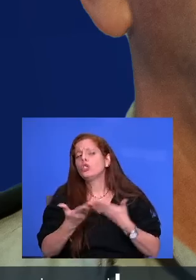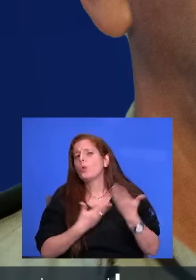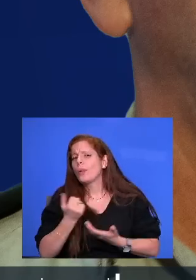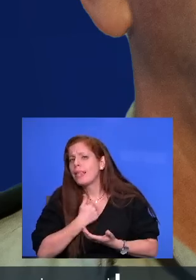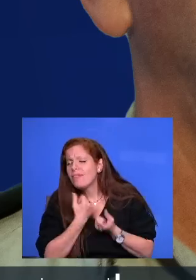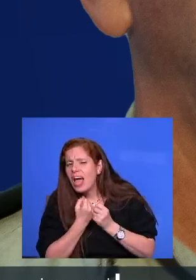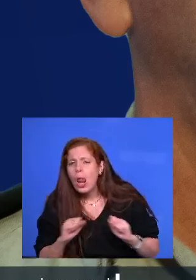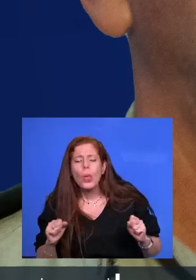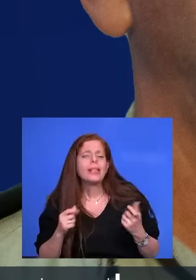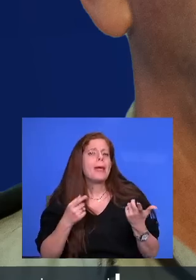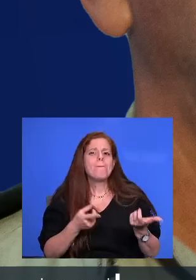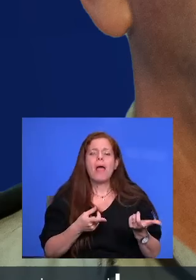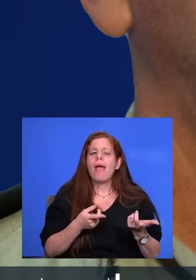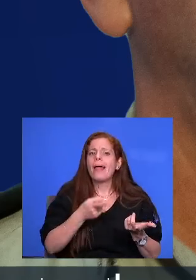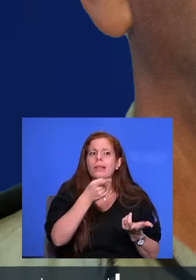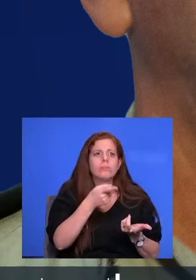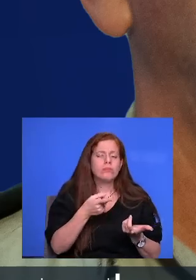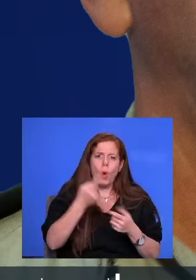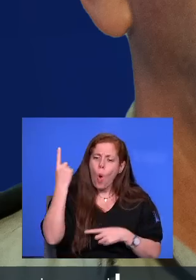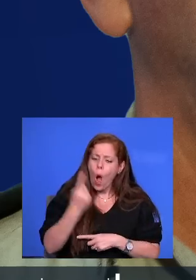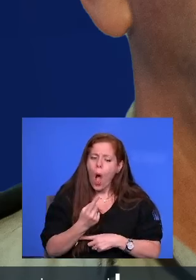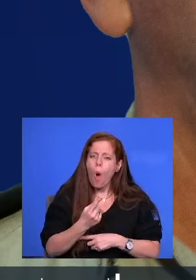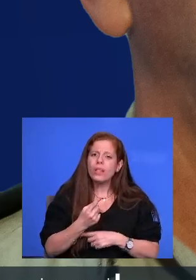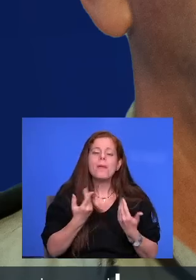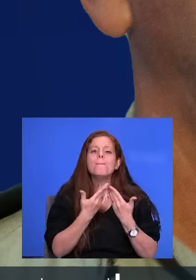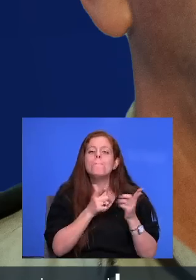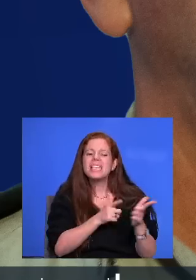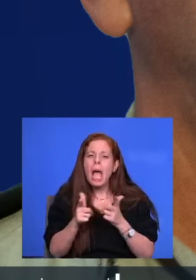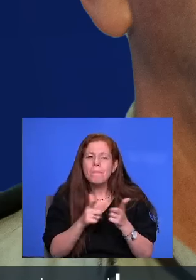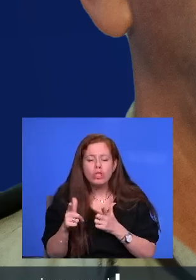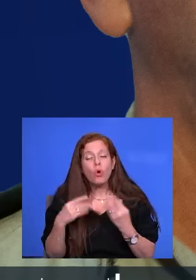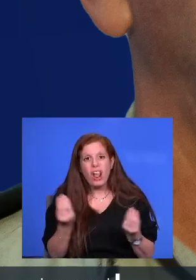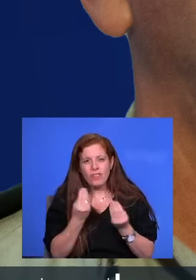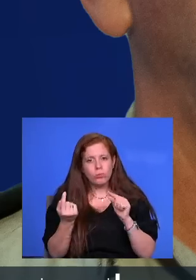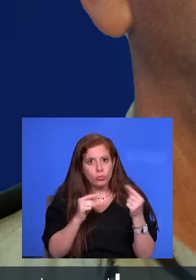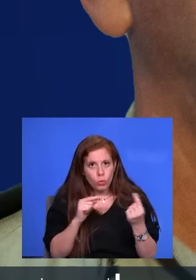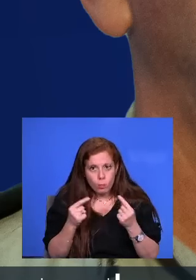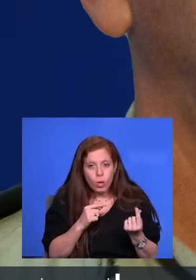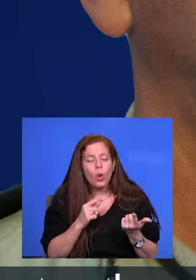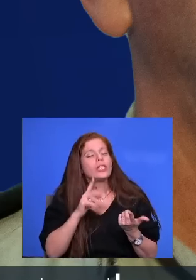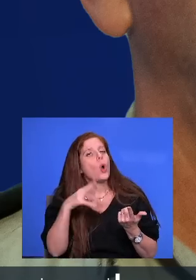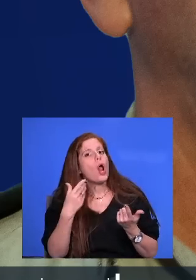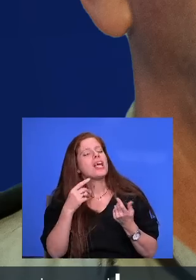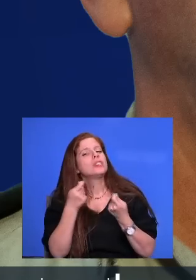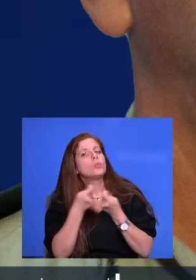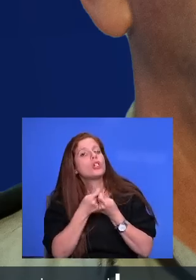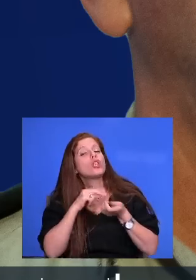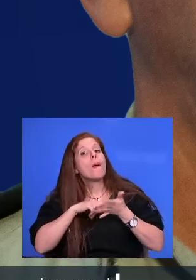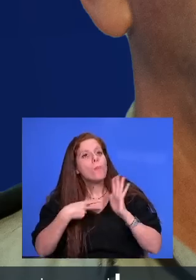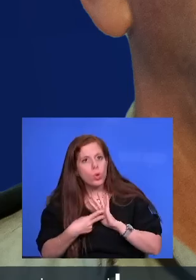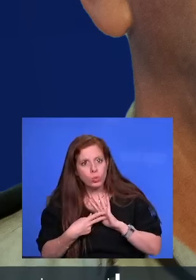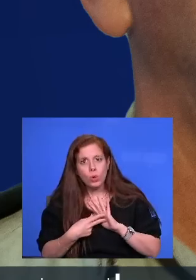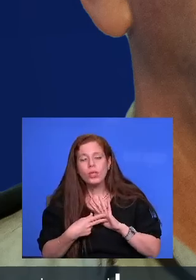וחילונים, הוראות פתיחה באש, כל הסוגיות שנמצאות במחלוקת, כל הסוגיות הפוליטיות שהיו באמת